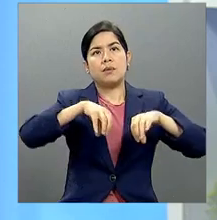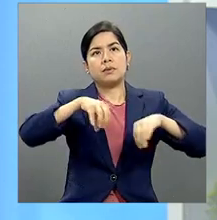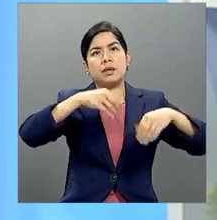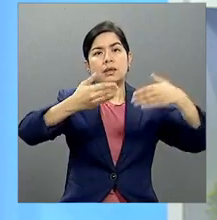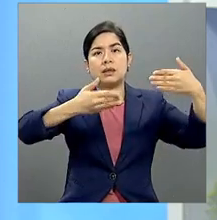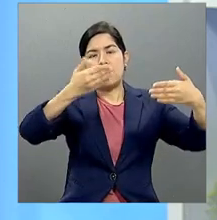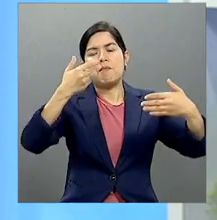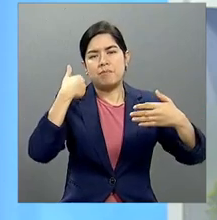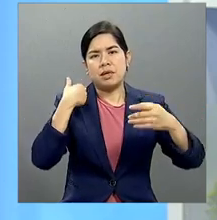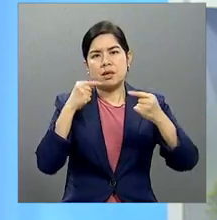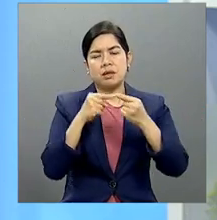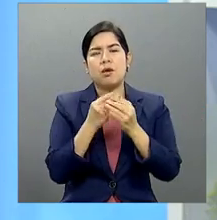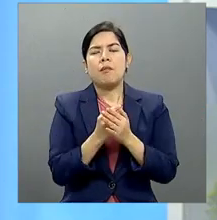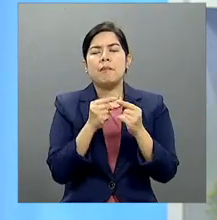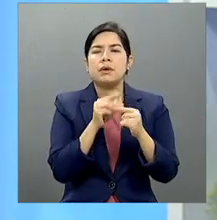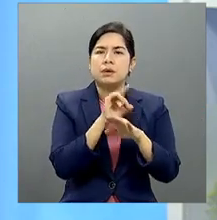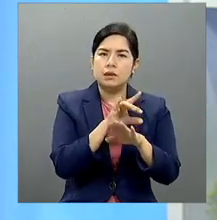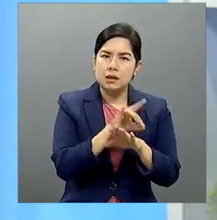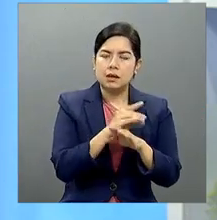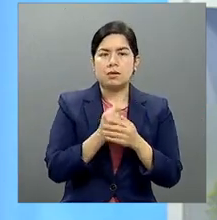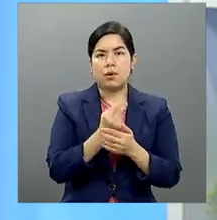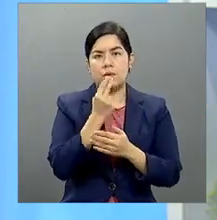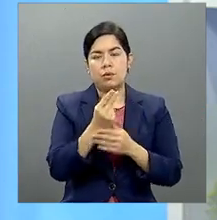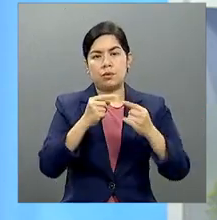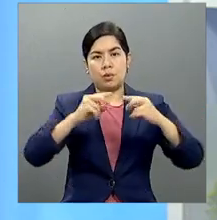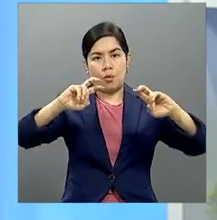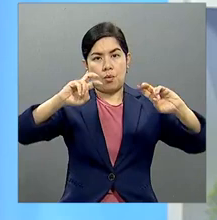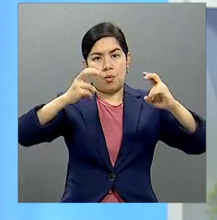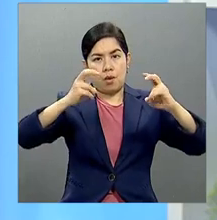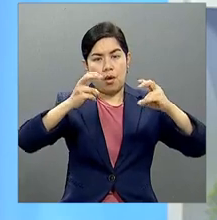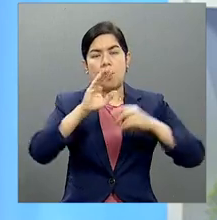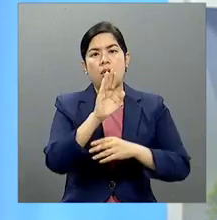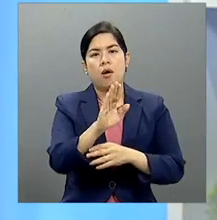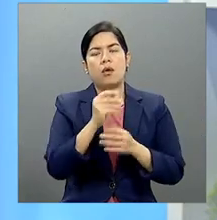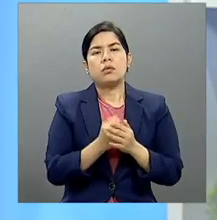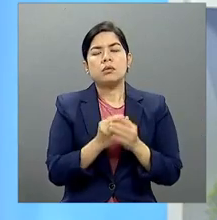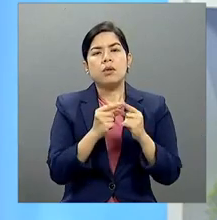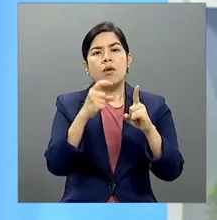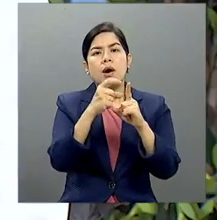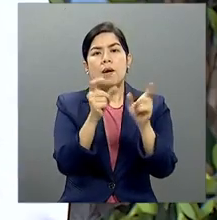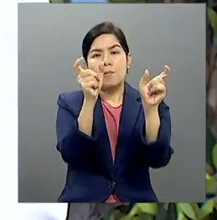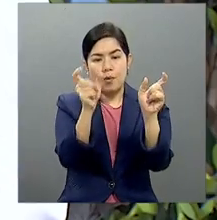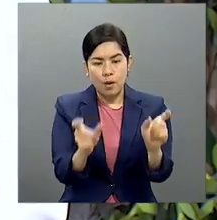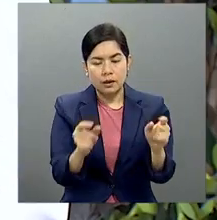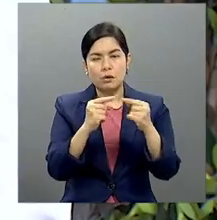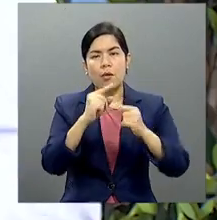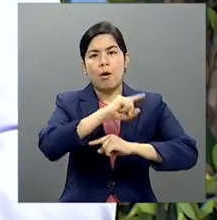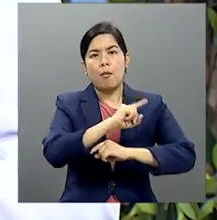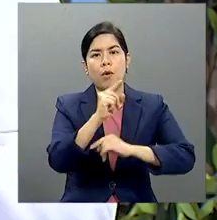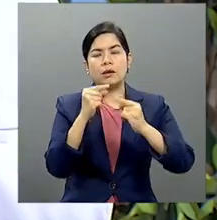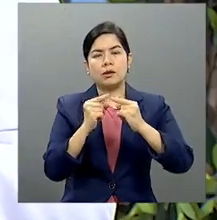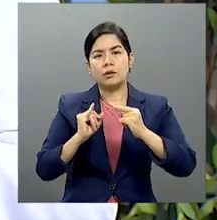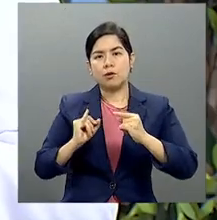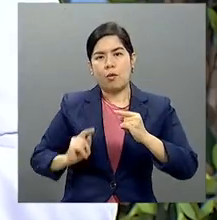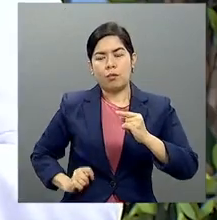ะคุณผู้ชมเองอาจจะเห็นหัวข้อวันนี้ประเด็นสังคมกับเราซึ่งก็คือคำขวัญของวันไตโลกในปีนี ้ครับค